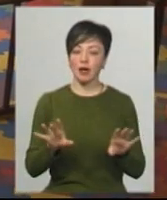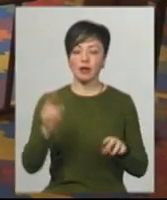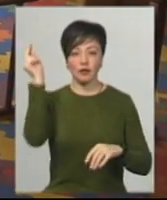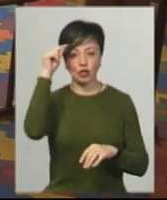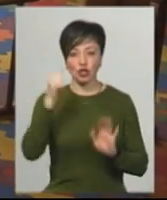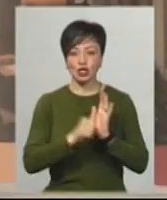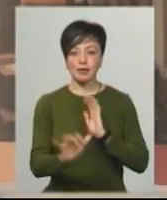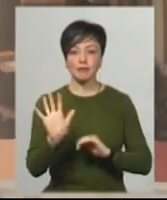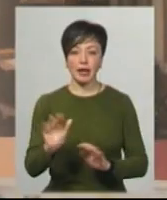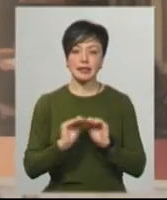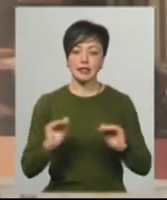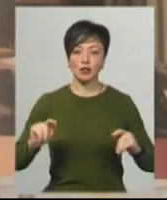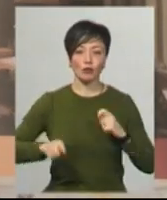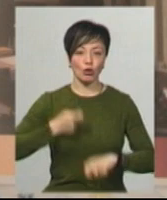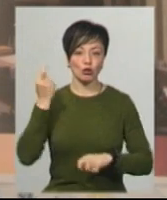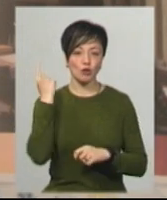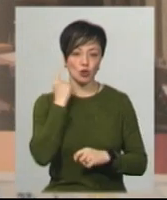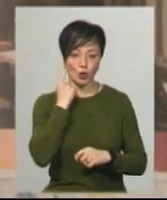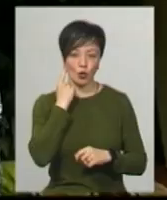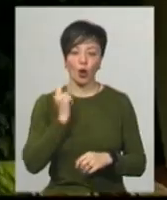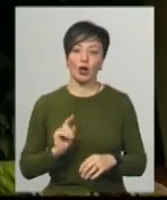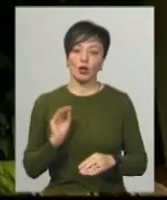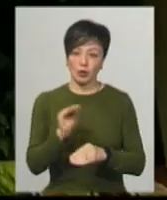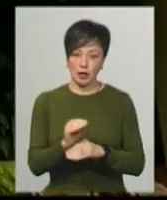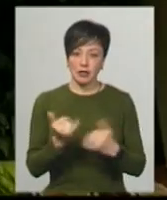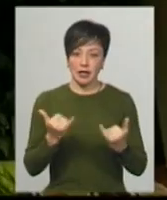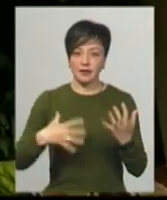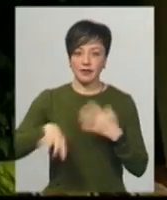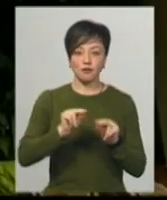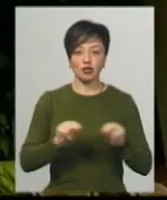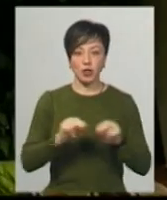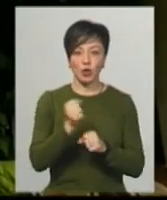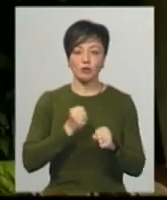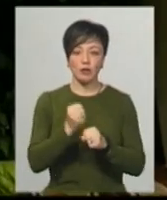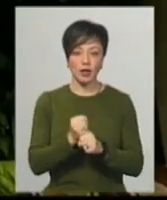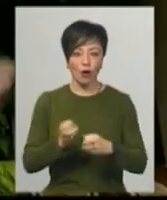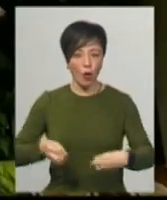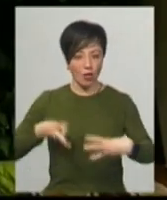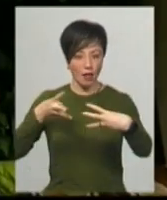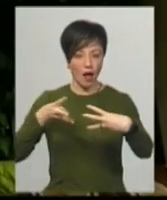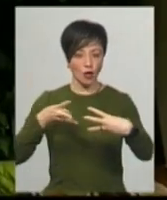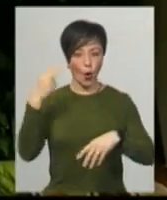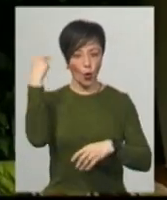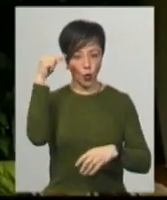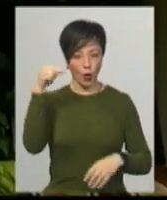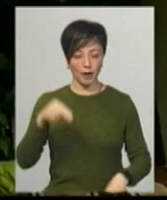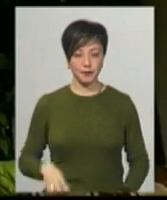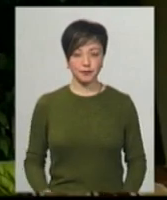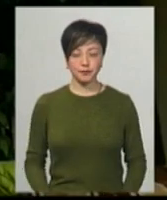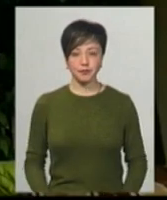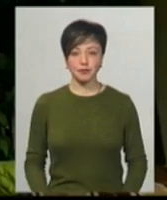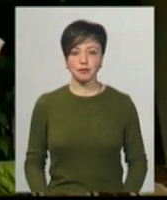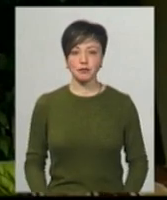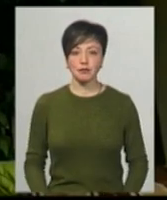навчаються 65 дітей з порушенням слуху. Додає, наразі усі вчителі розробили онлайн-уроки. Сьогодні я